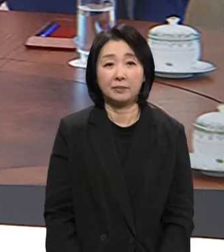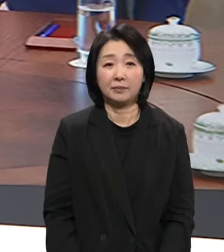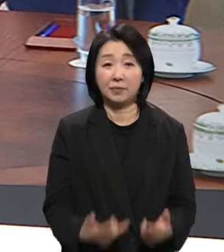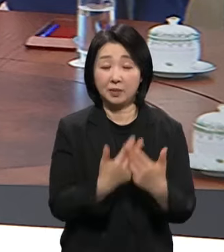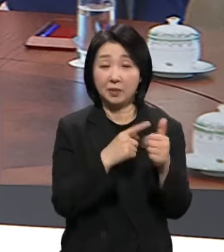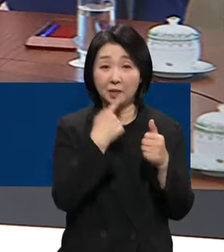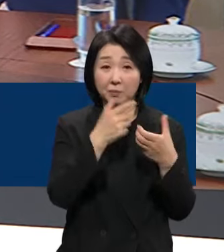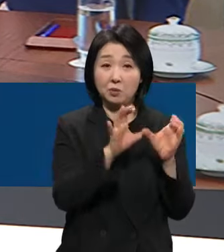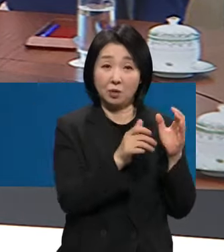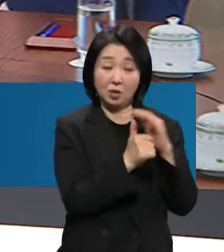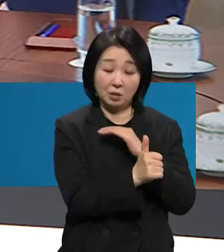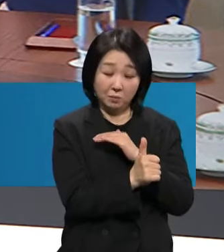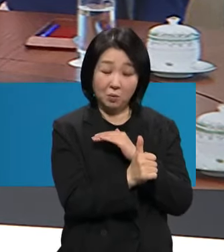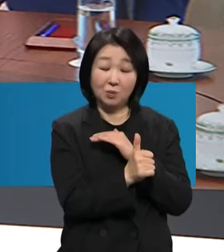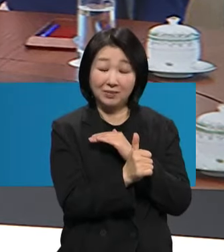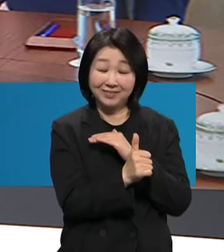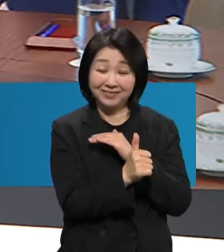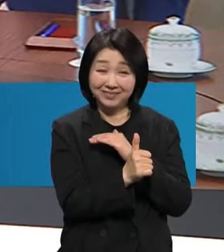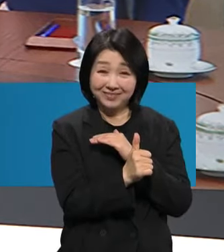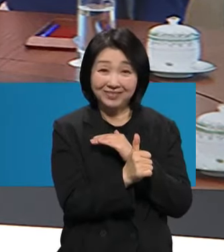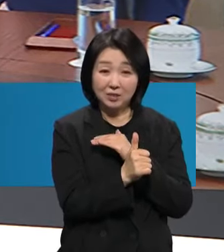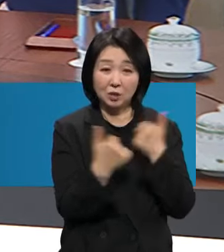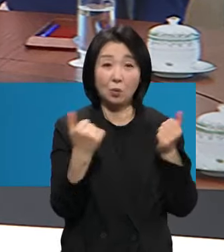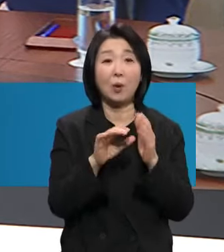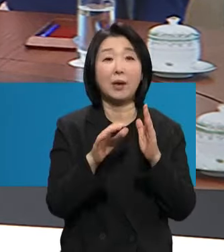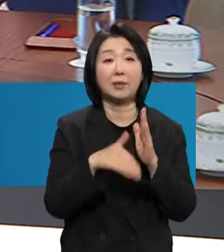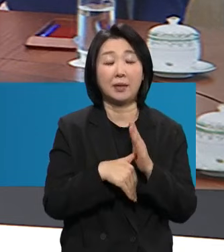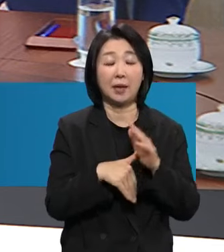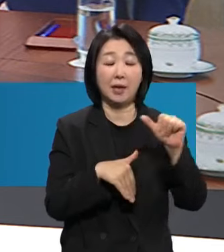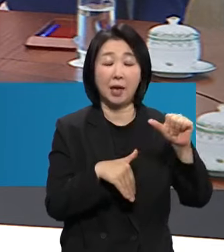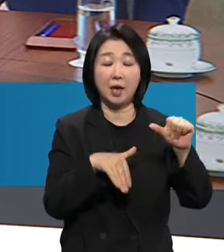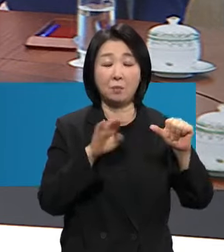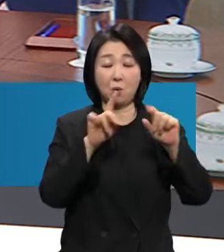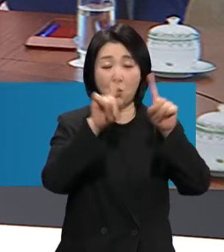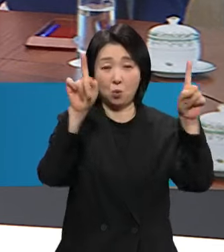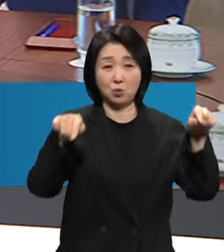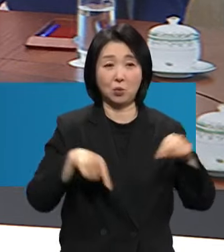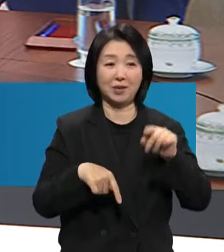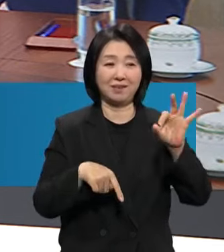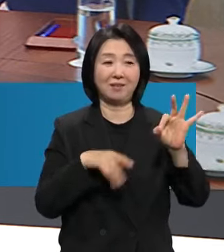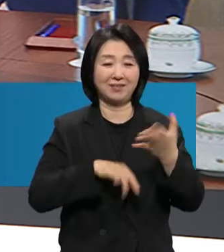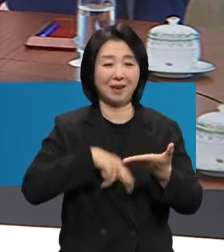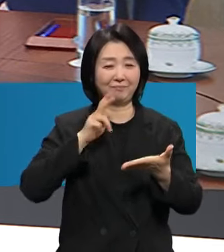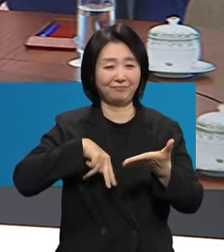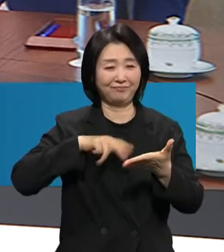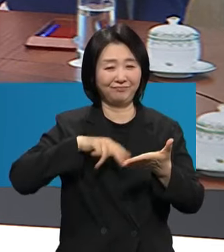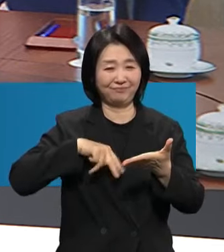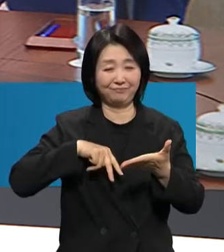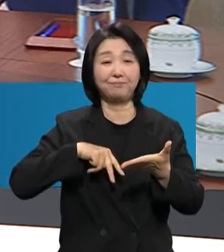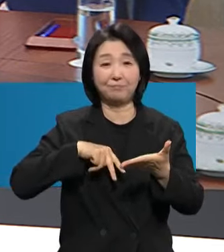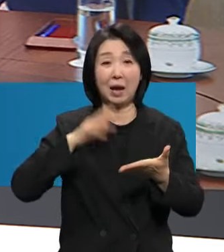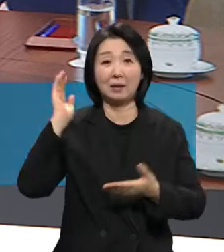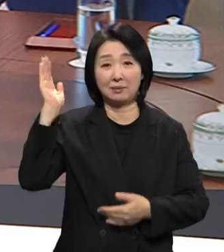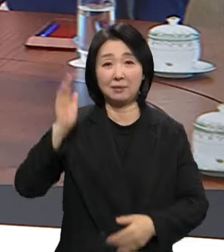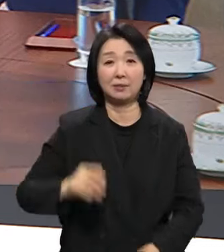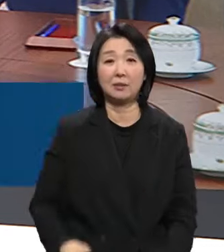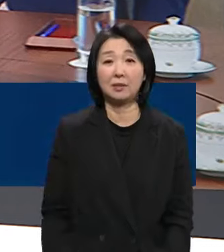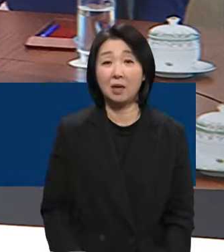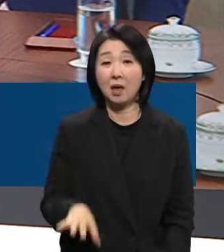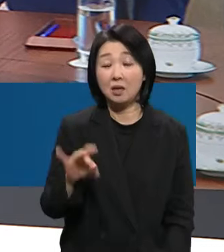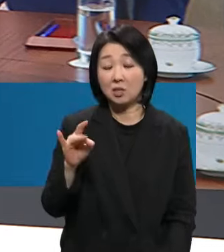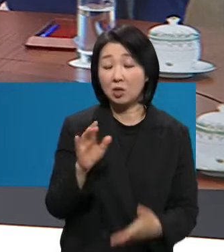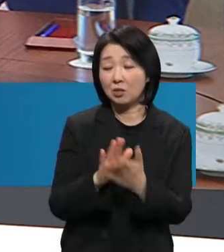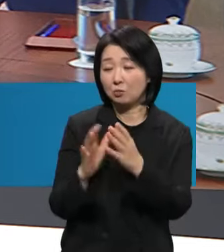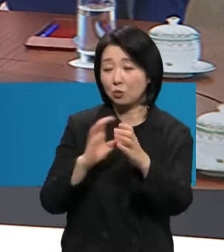이재명 민주당 대표는 이 자리에서 A4 용지 10장 분량을 15분 동안 읽어내려갔습니다. 두 사람의 첫